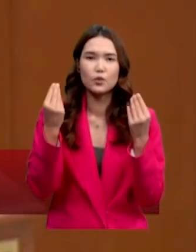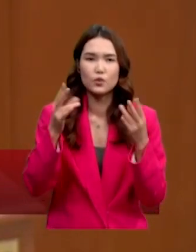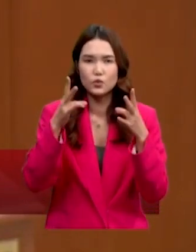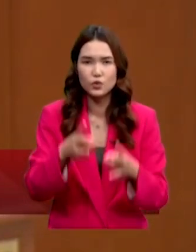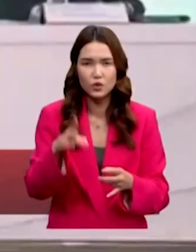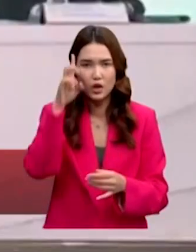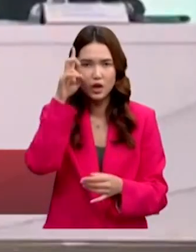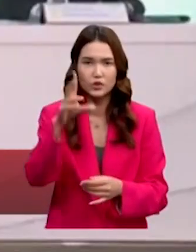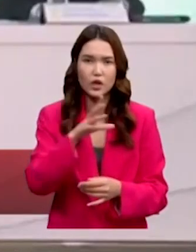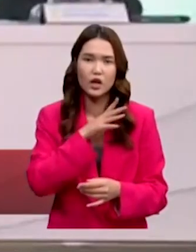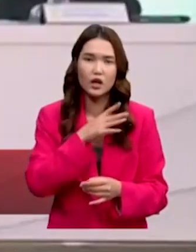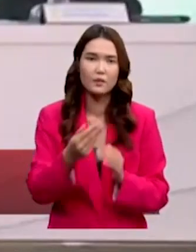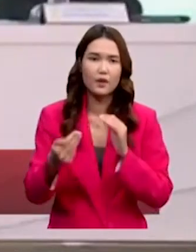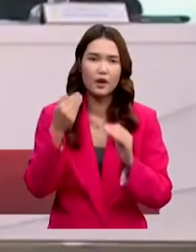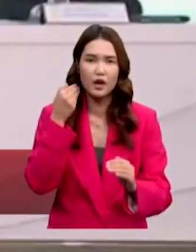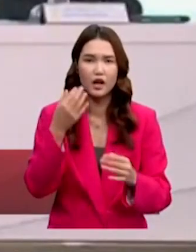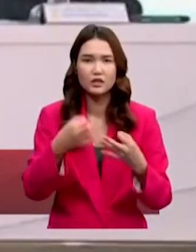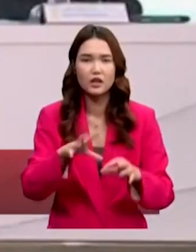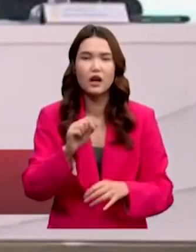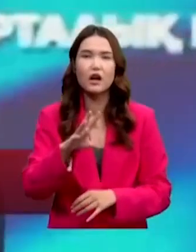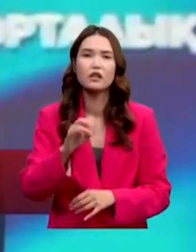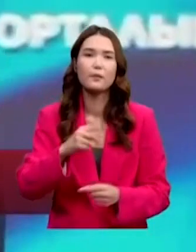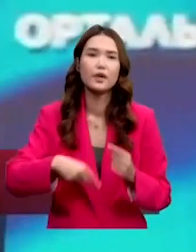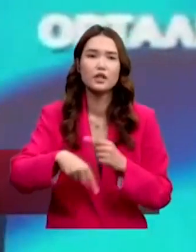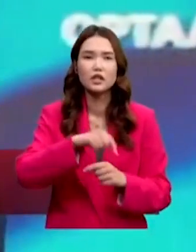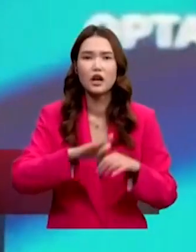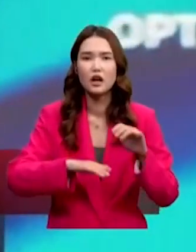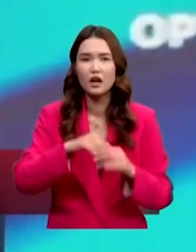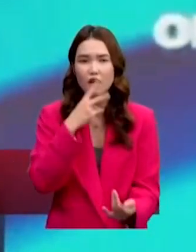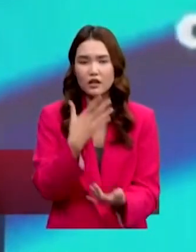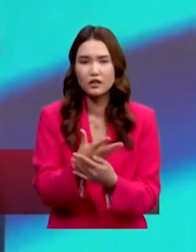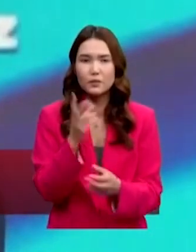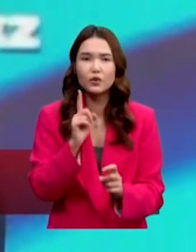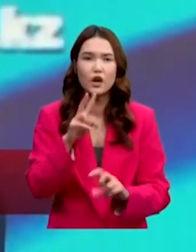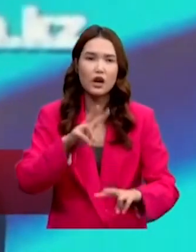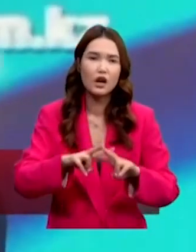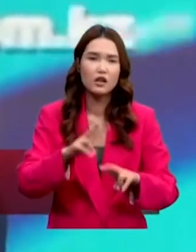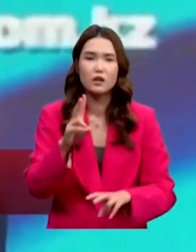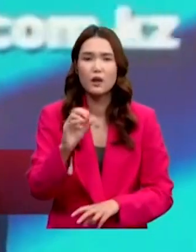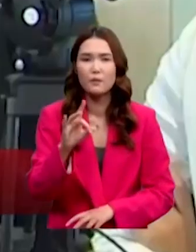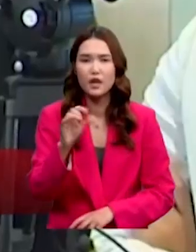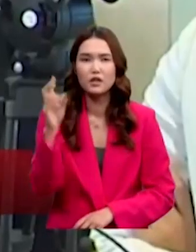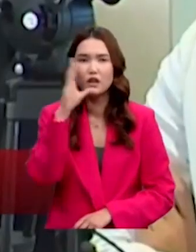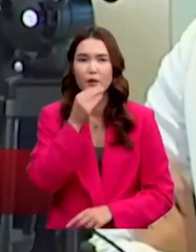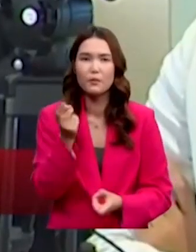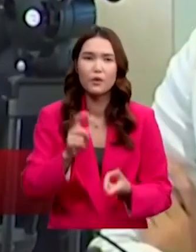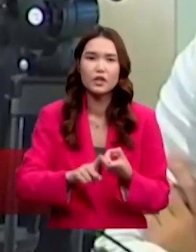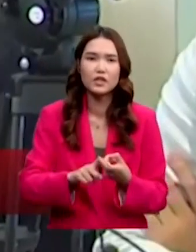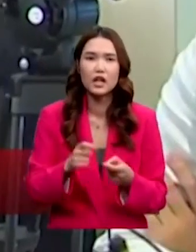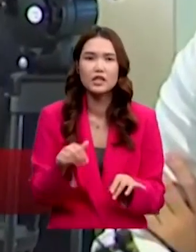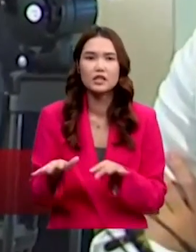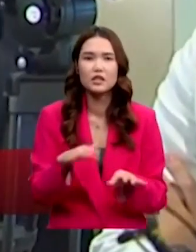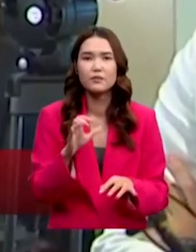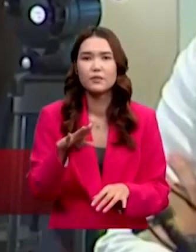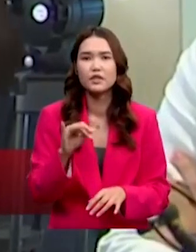ущерб государству. Ранее опрошенные «Атамикен Бизнес» эксперты предположили, что арест Бекетаева может быть связан именно с